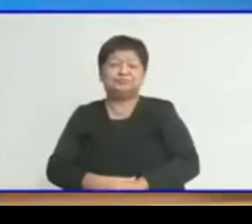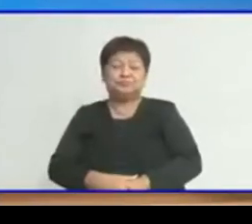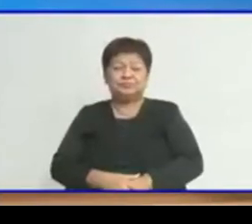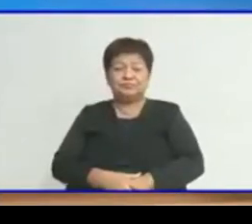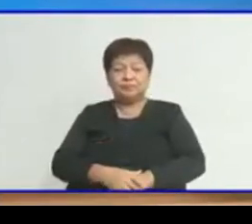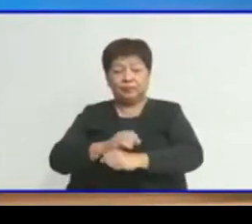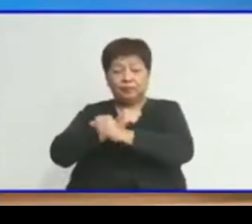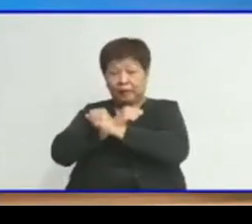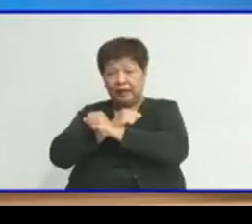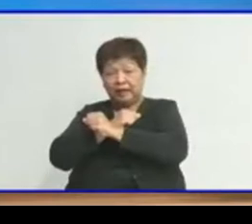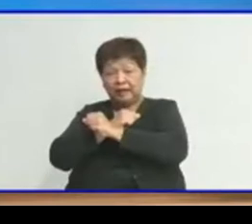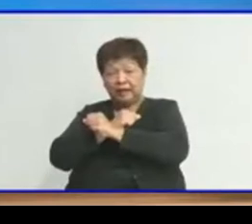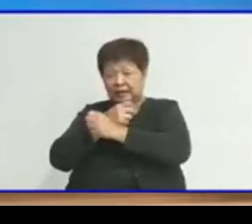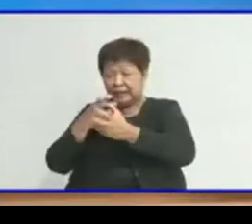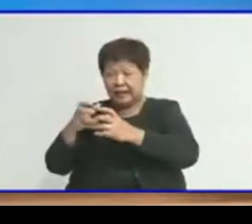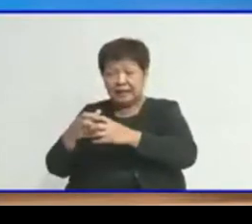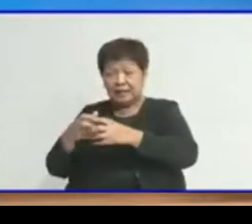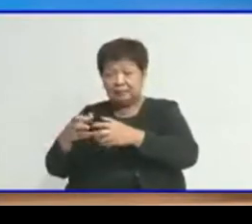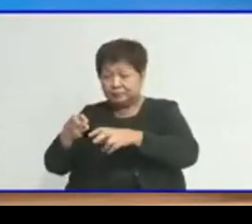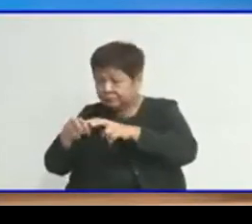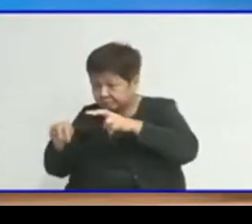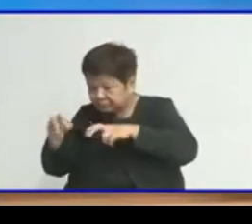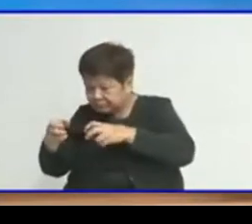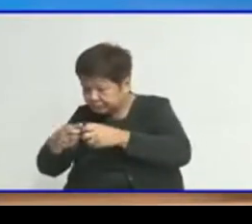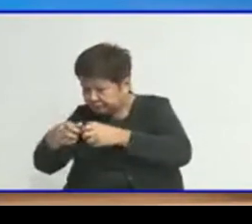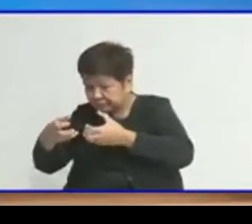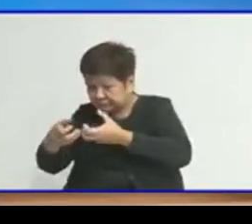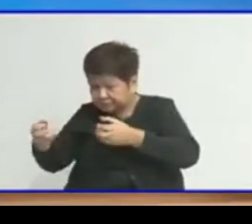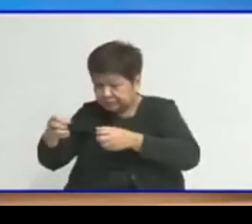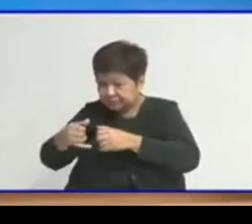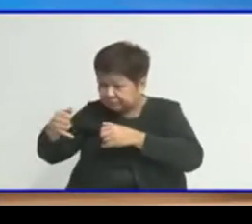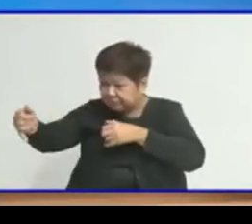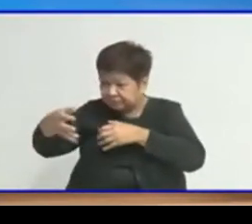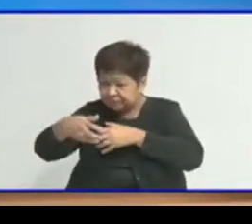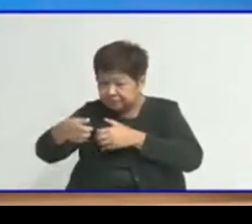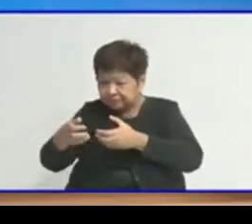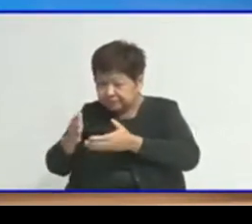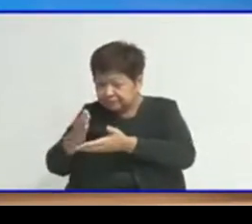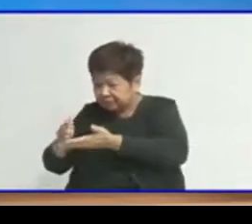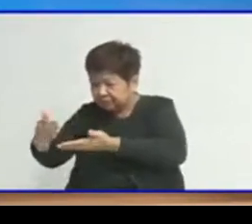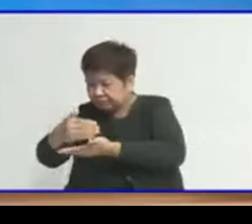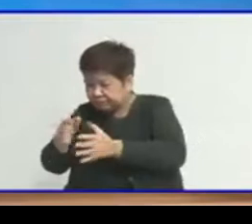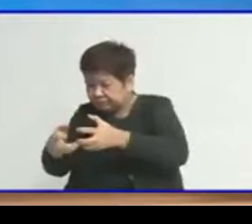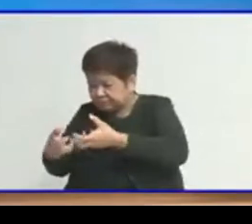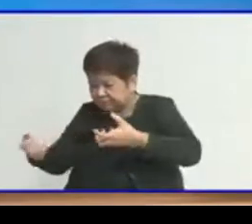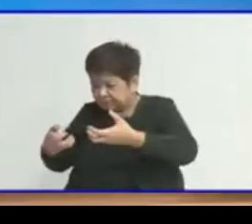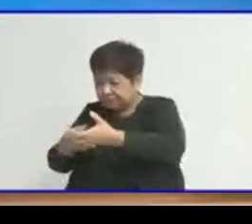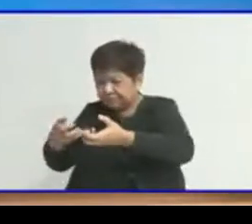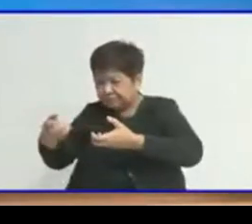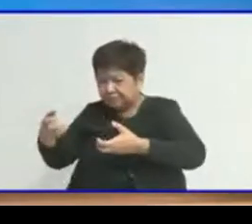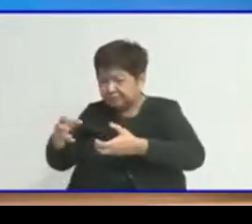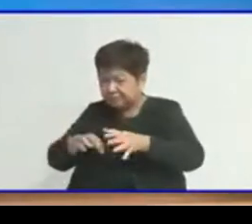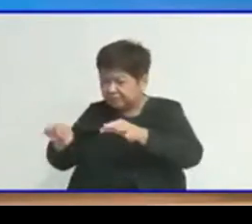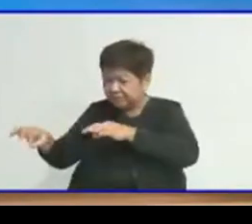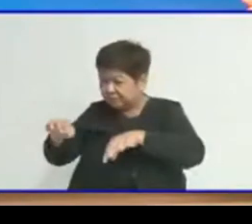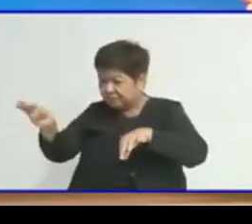นต่างด้าว คัดแยกผู้ลี้ภัยจากการรหัสทหาร ที่อ่างเห็นว่านี้ภัยจากทหารมาจากประเทศตนเอง